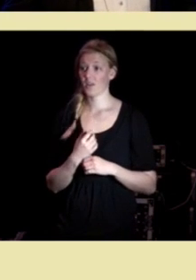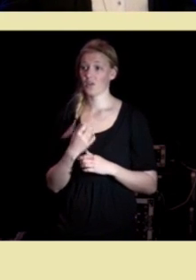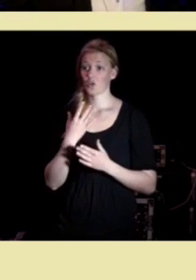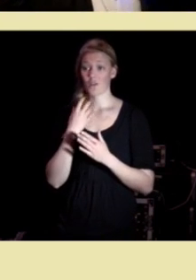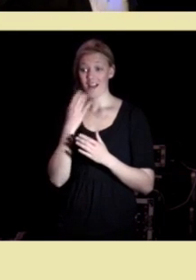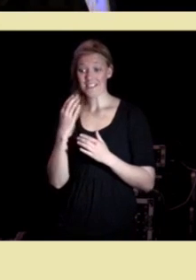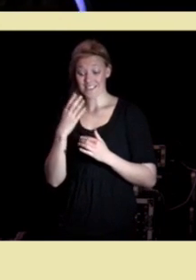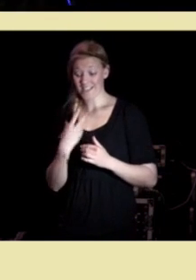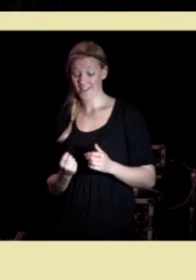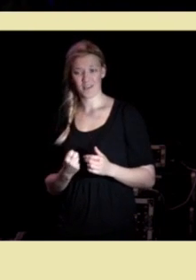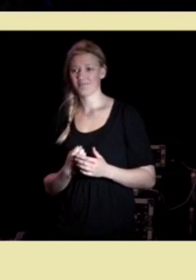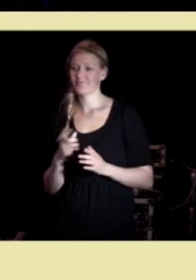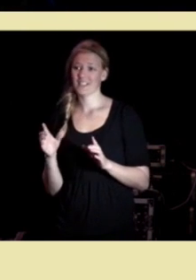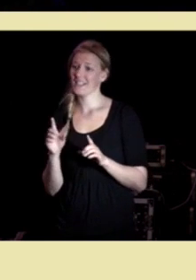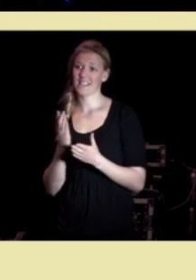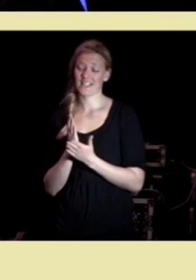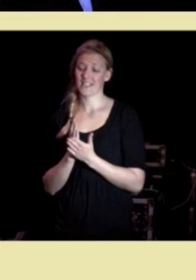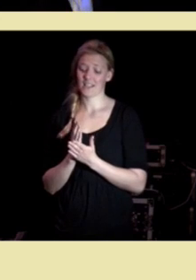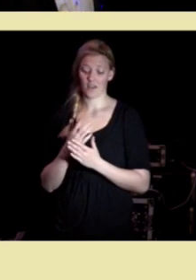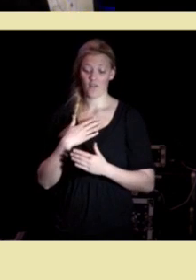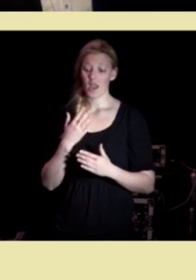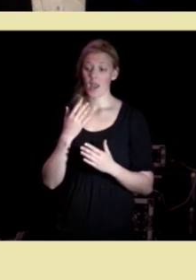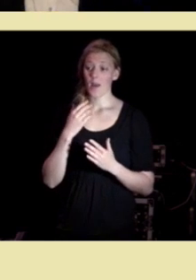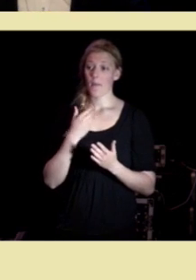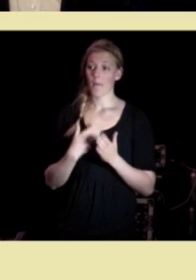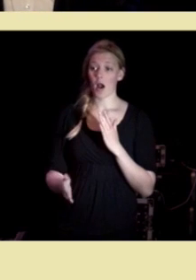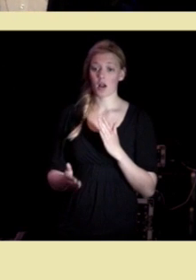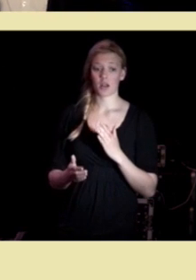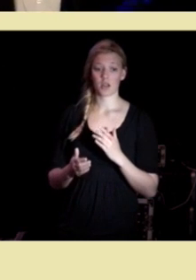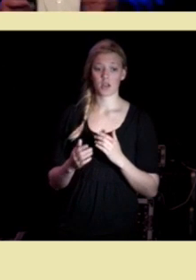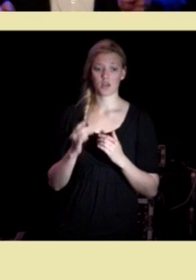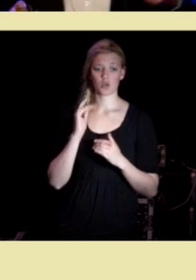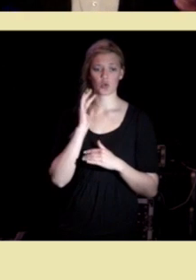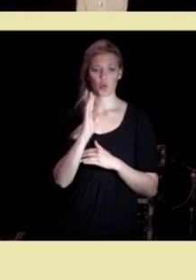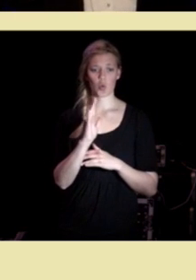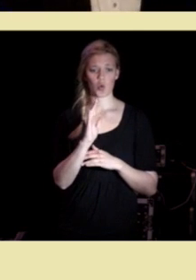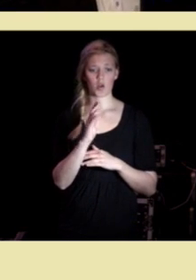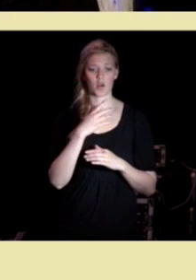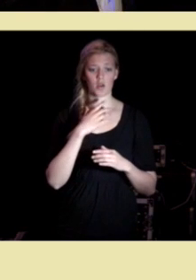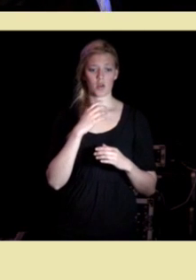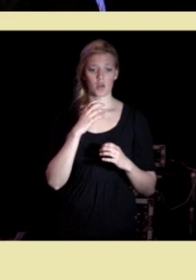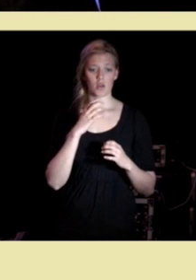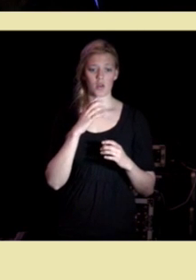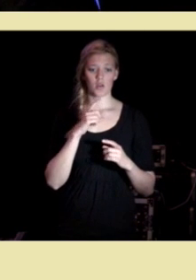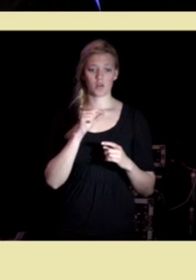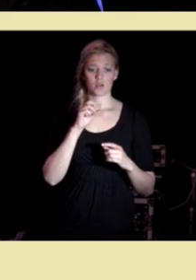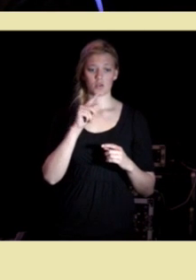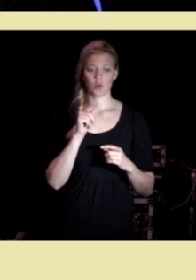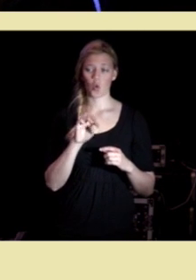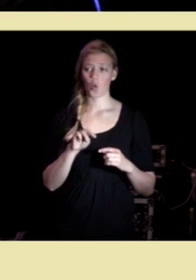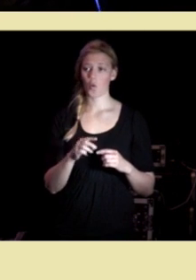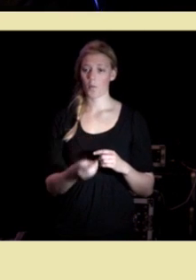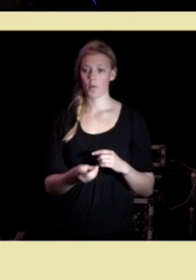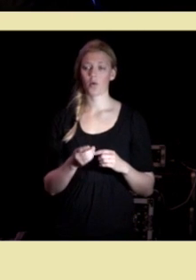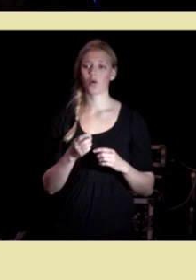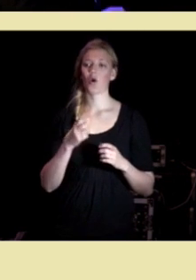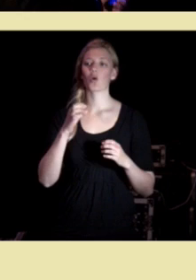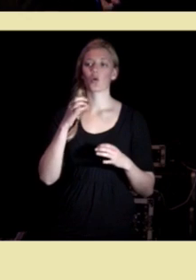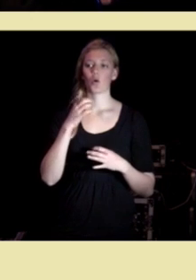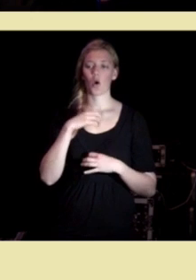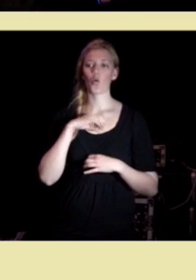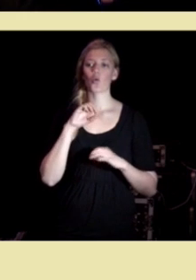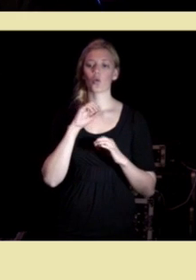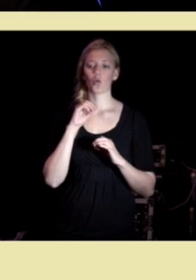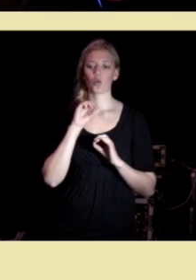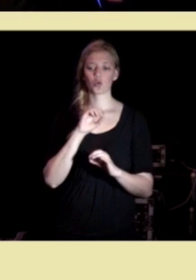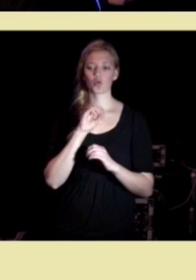være. Her har vi et annet eksempel. Vi mangler skop. Det ble jo spesielt et tema i høst når man skulle lage kreftpakker og sånn. Vi mangler koloskop. Ja,